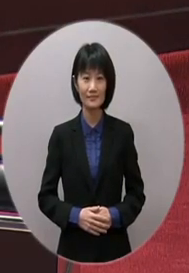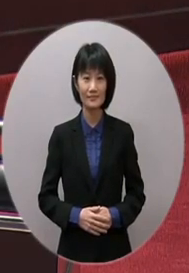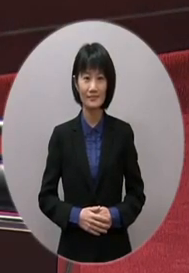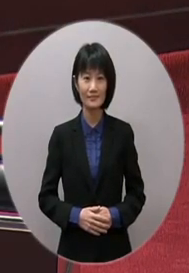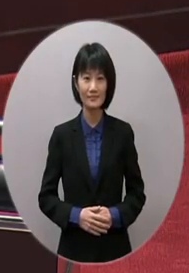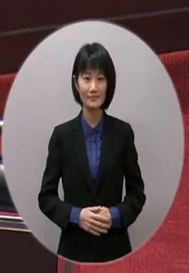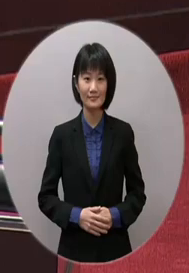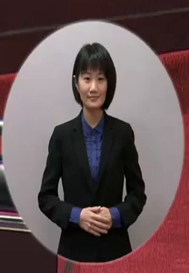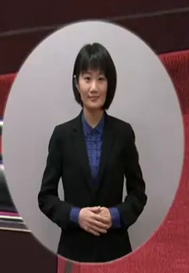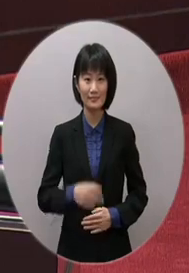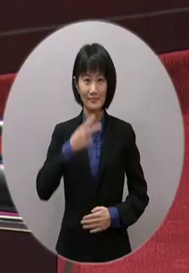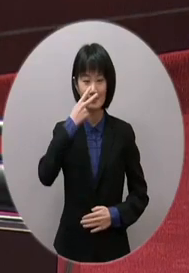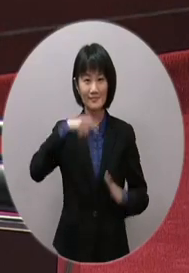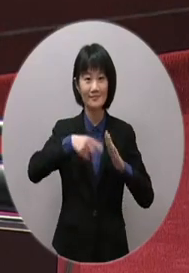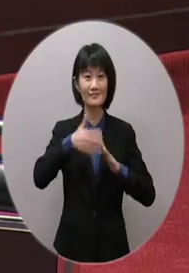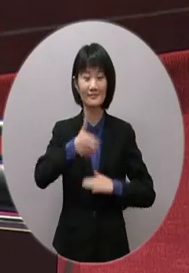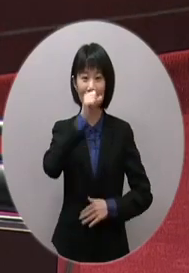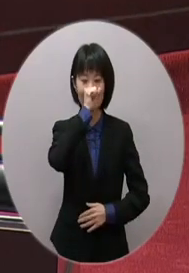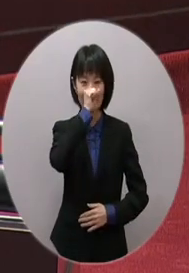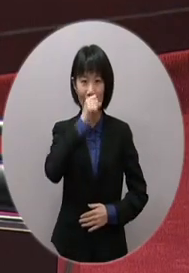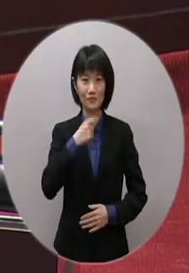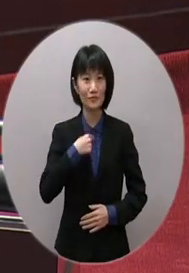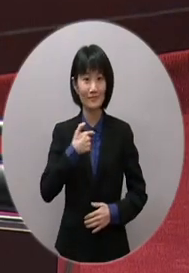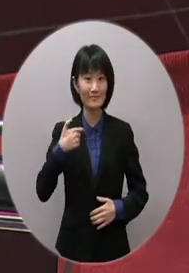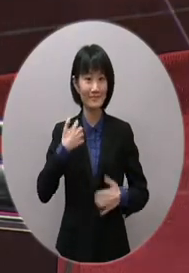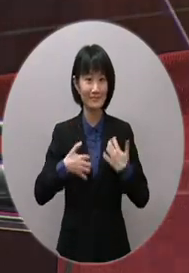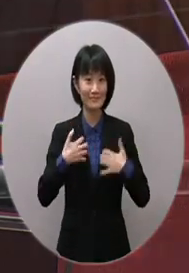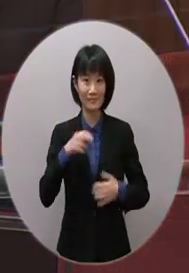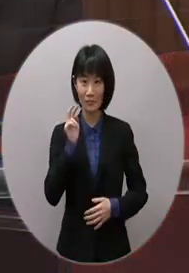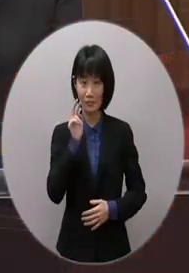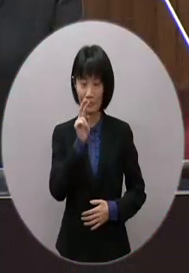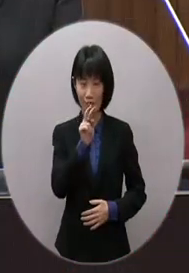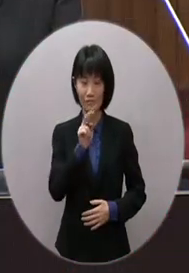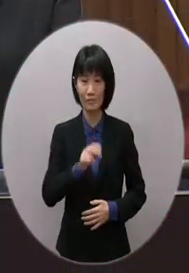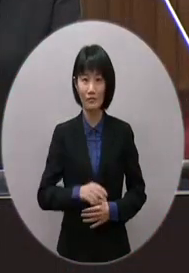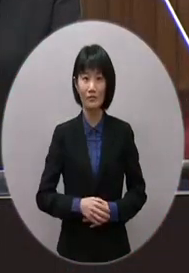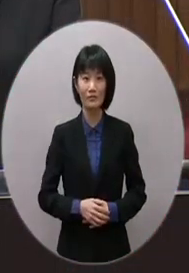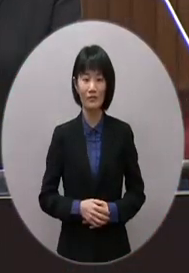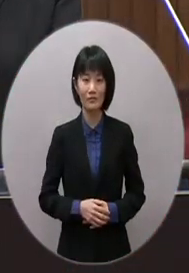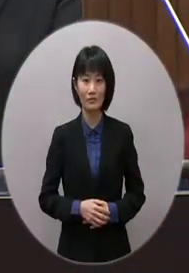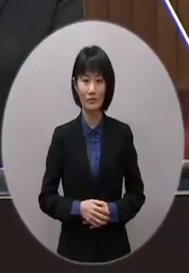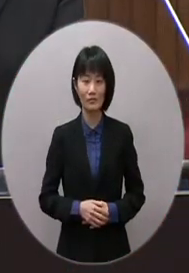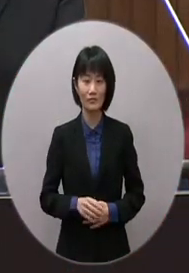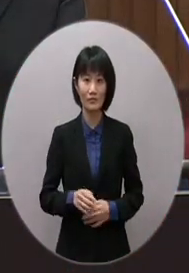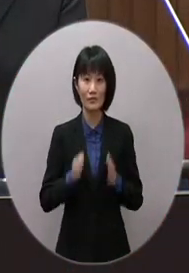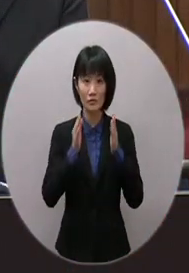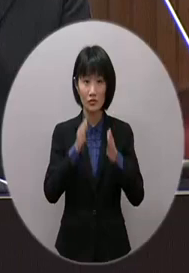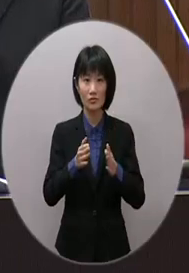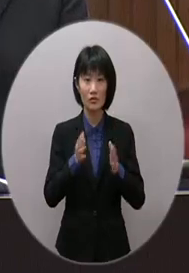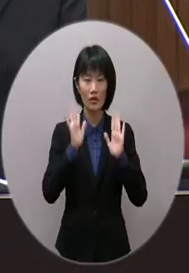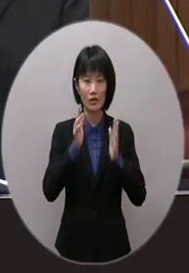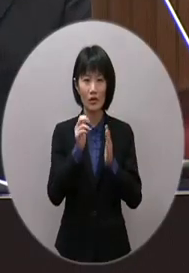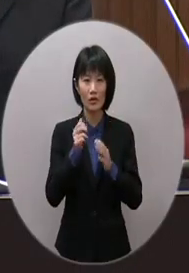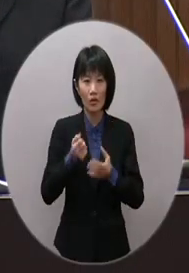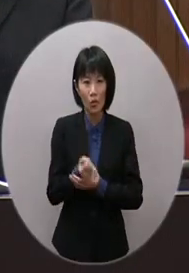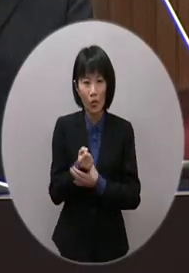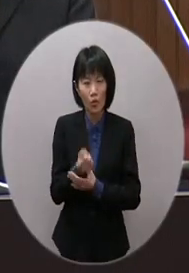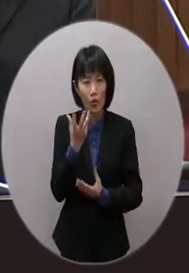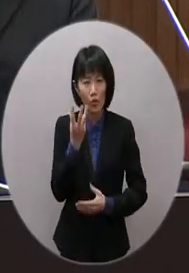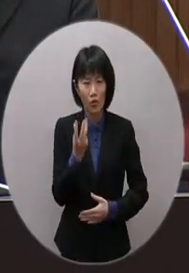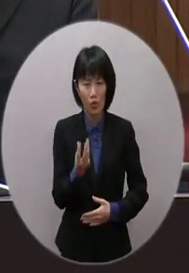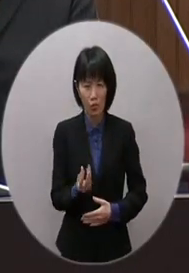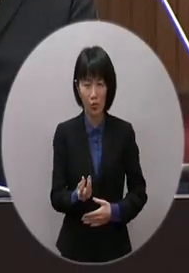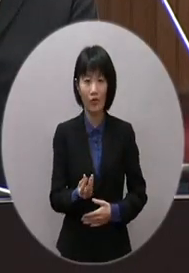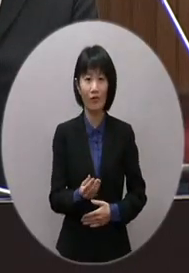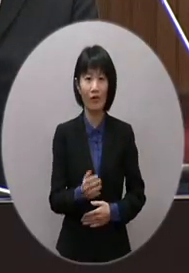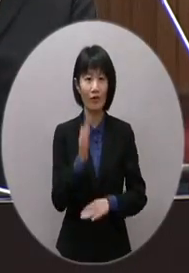李委你好。 赖院长好，赖院长，我很高兴看到我们针对少子化的问题，我们有提出